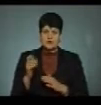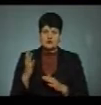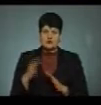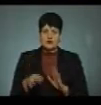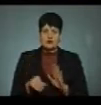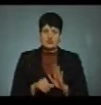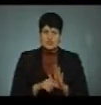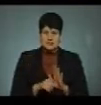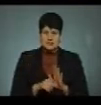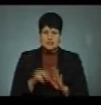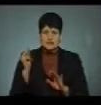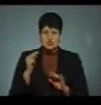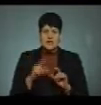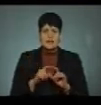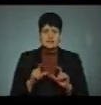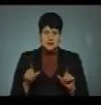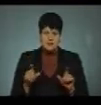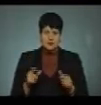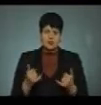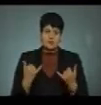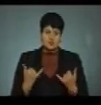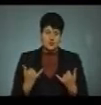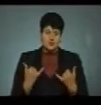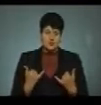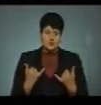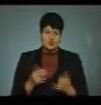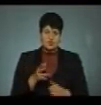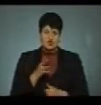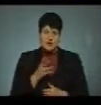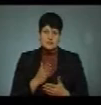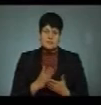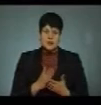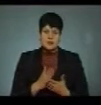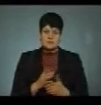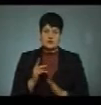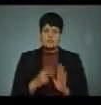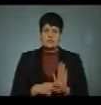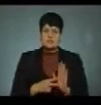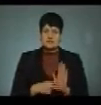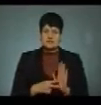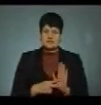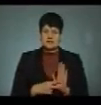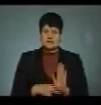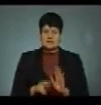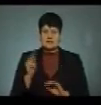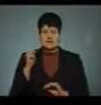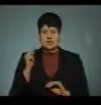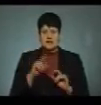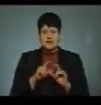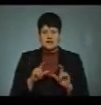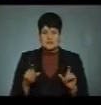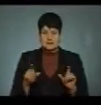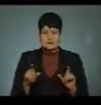146 навчальних закладах, то на сьогоднішній час ми маємо 70 навчальних закладів,